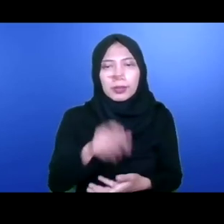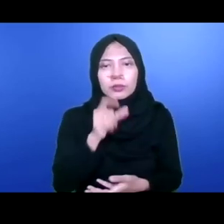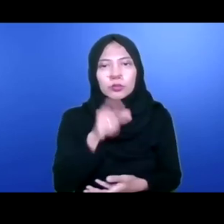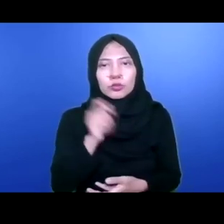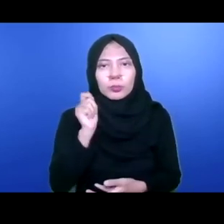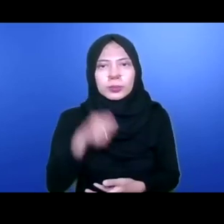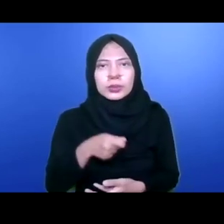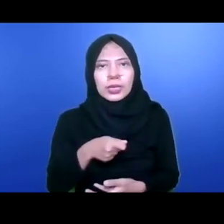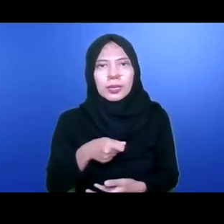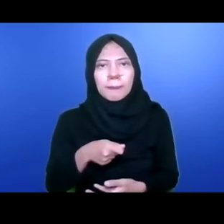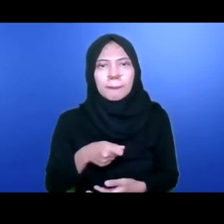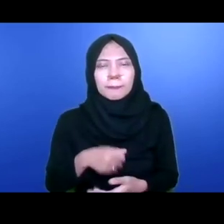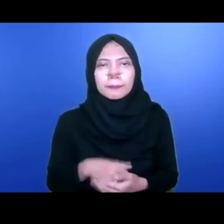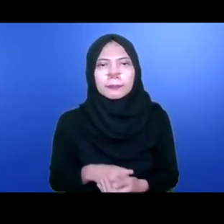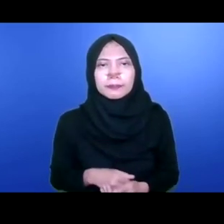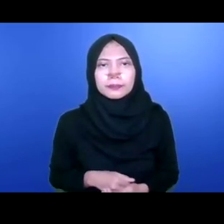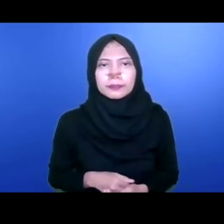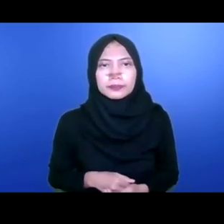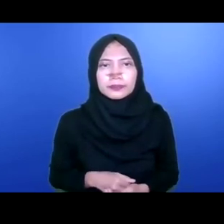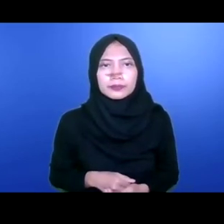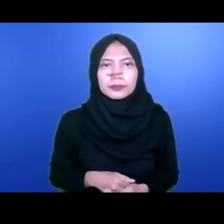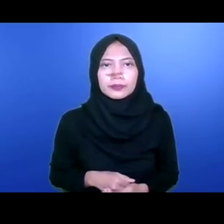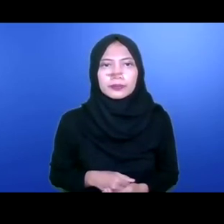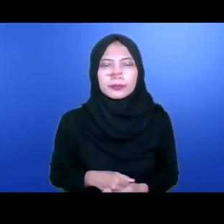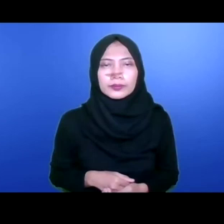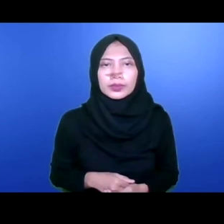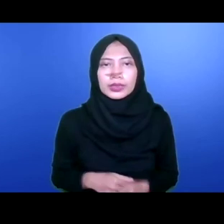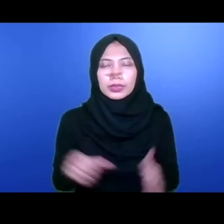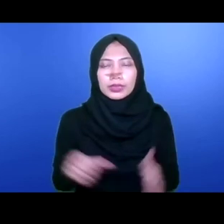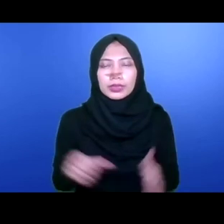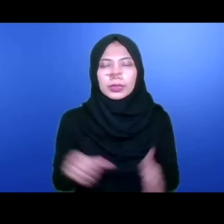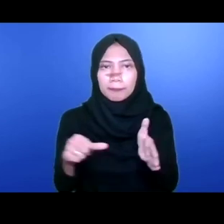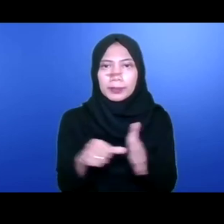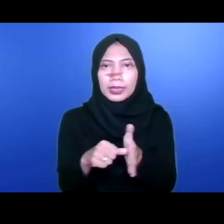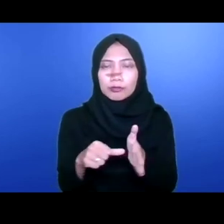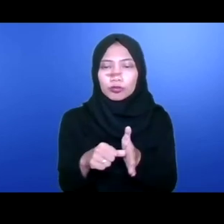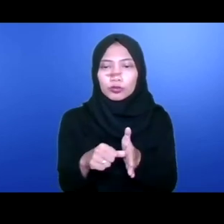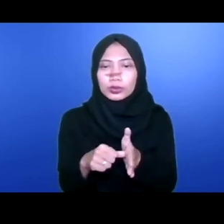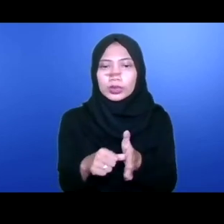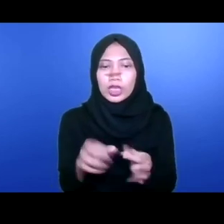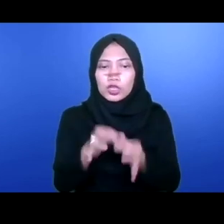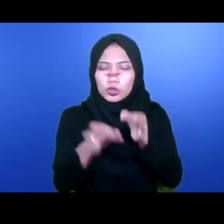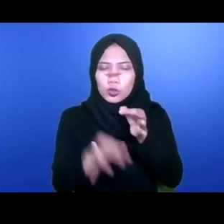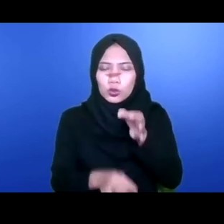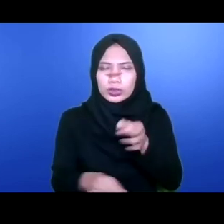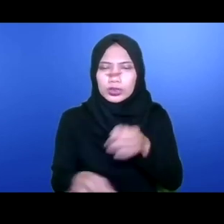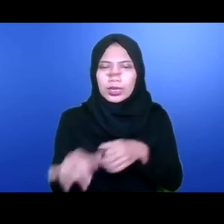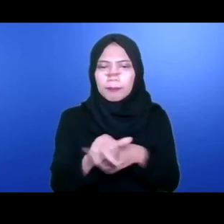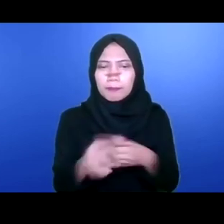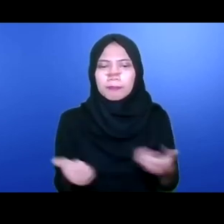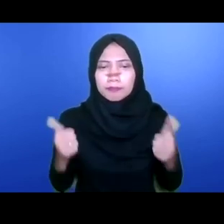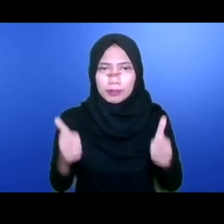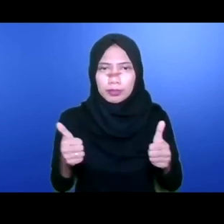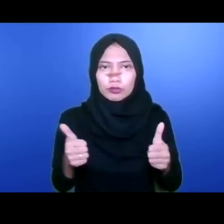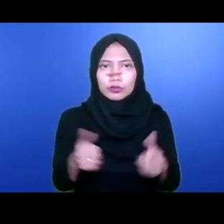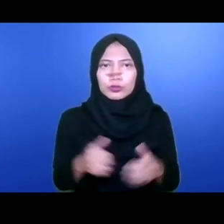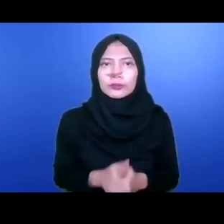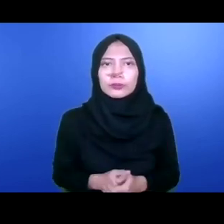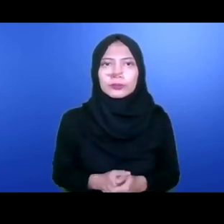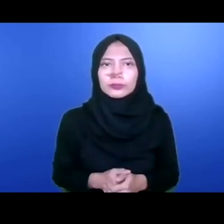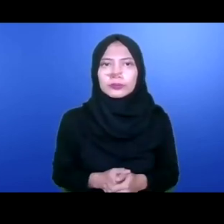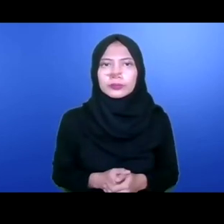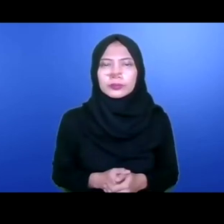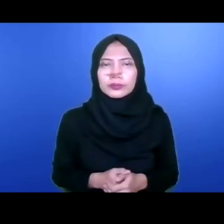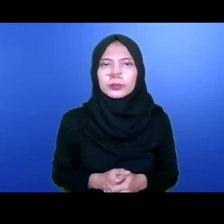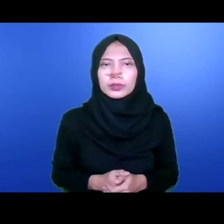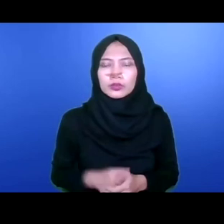ini. Nah, dengan kita bantu ekosistemnya ini yang win-win solution, di situ insentifnya kita bermain, itu bisa naik